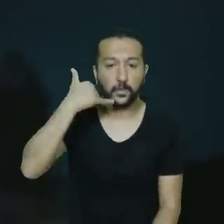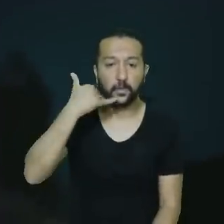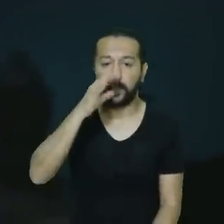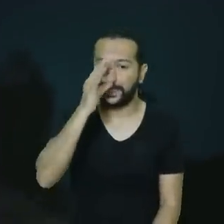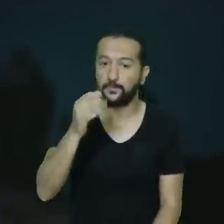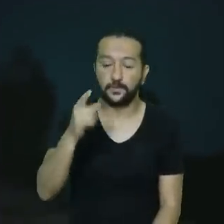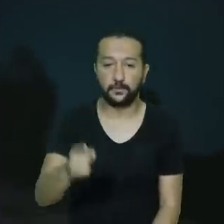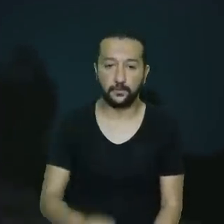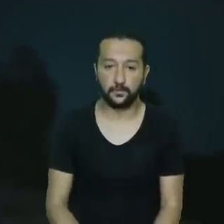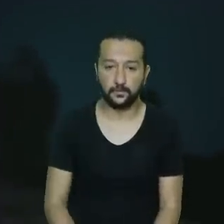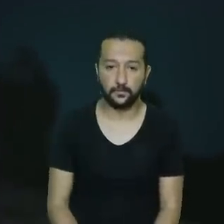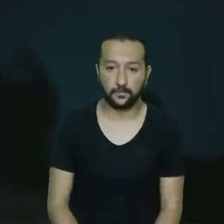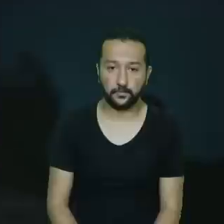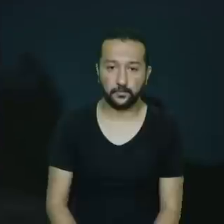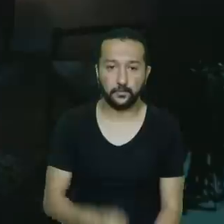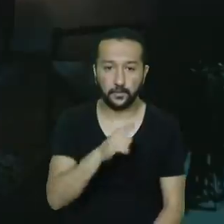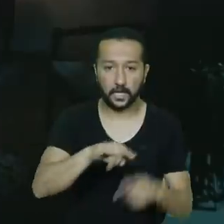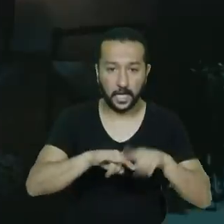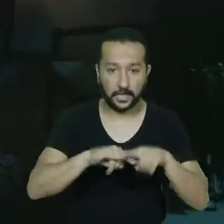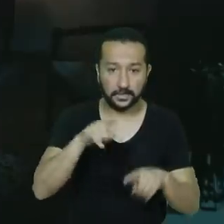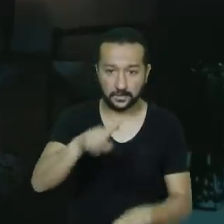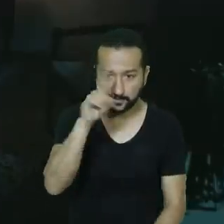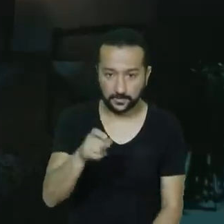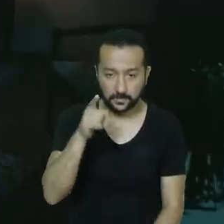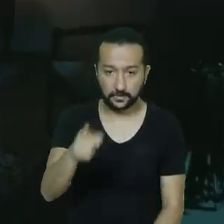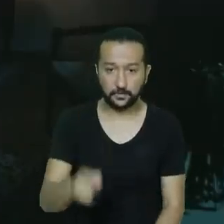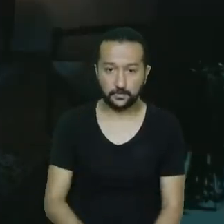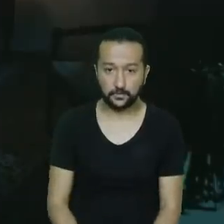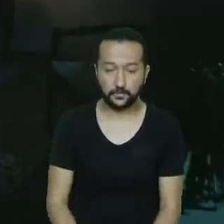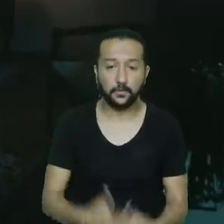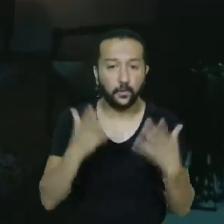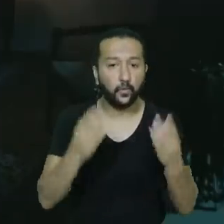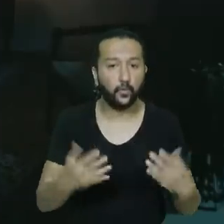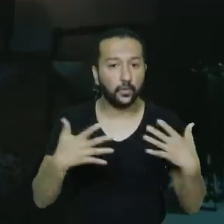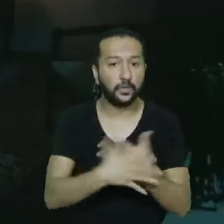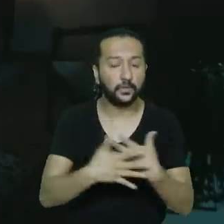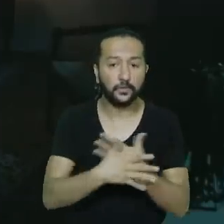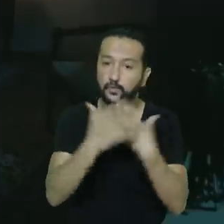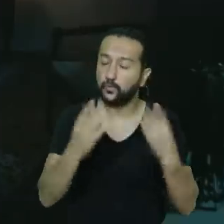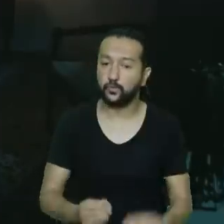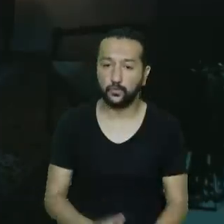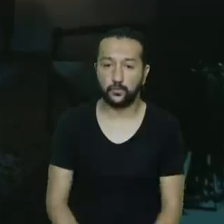Alo kimsin? Hayati sen misin? Hayırdır gece gece?